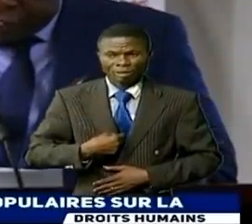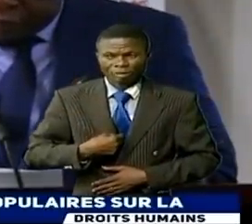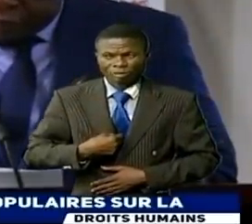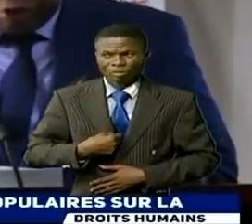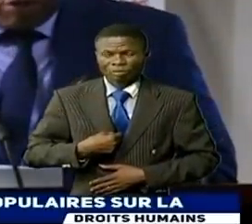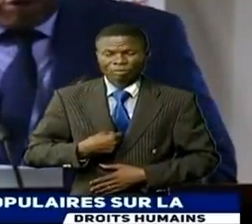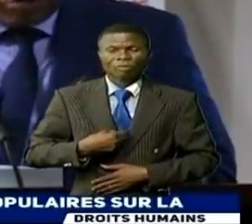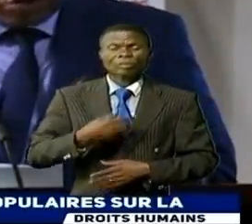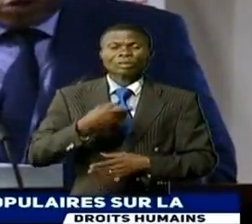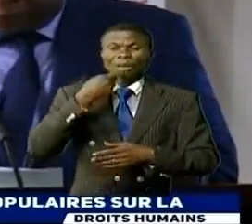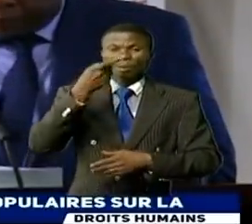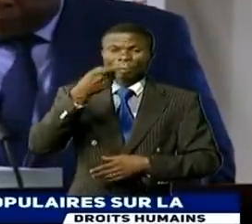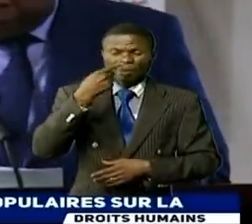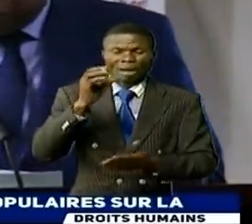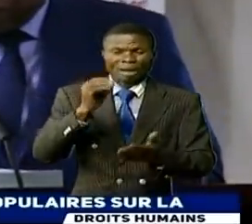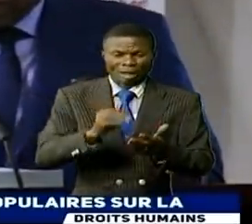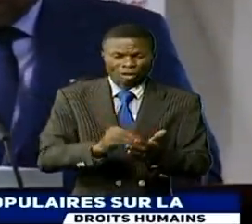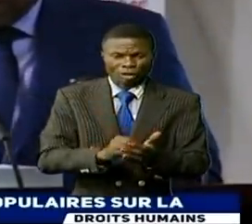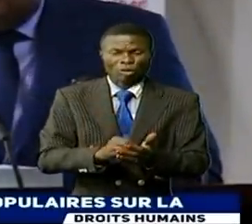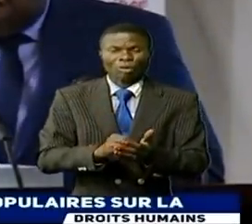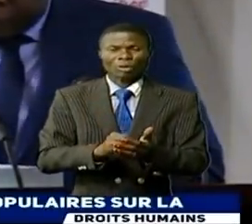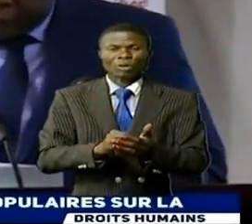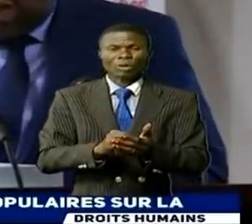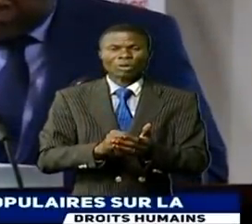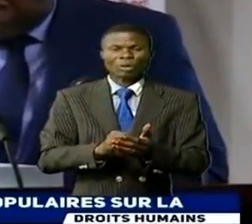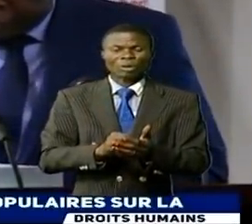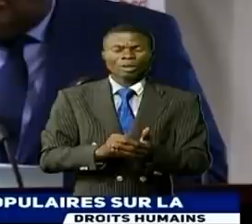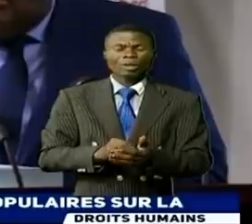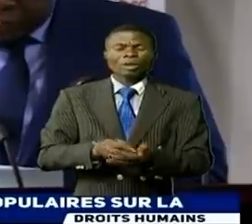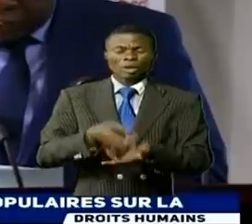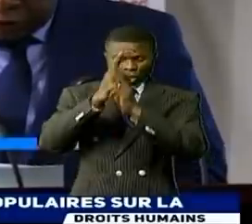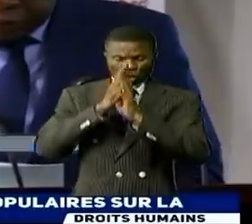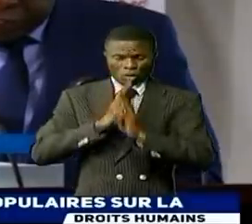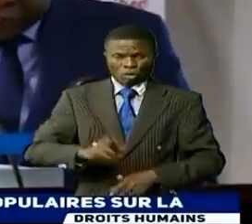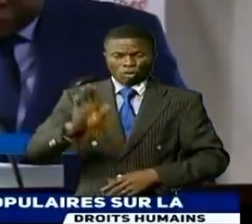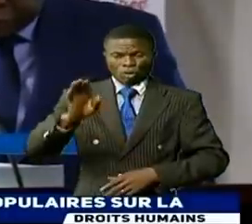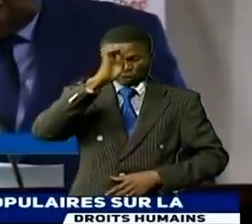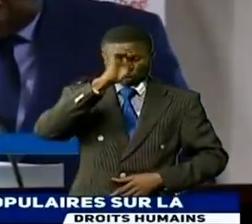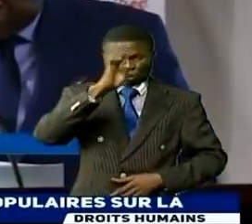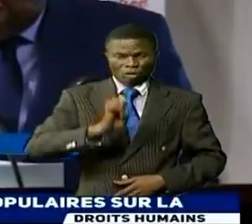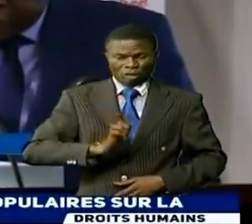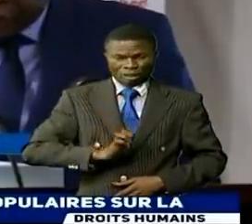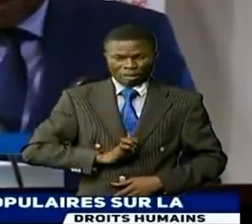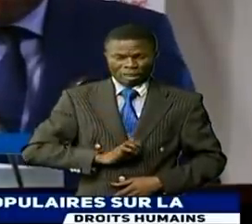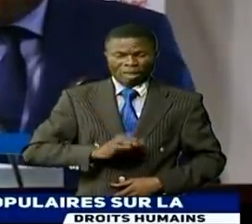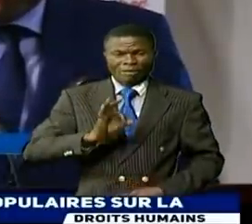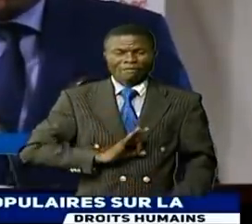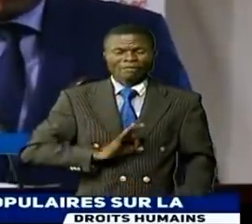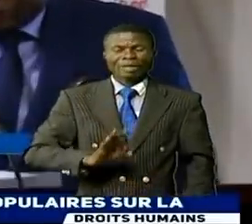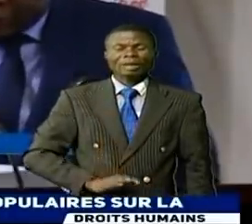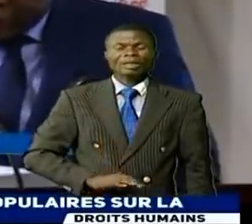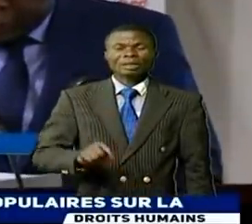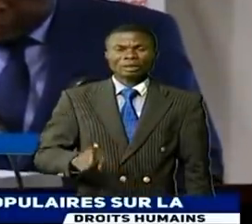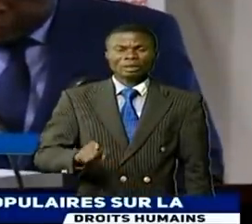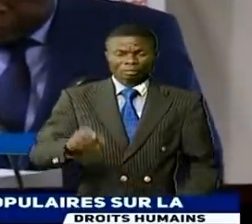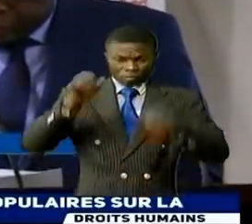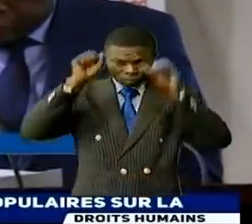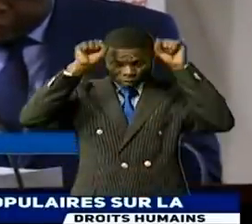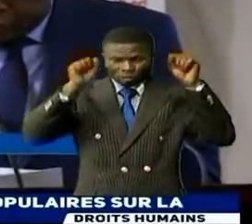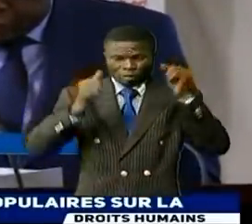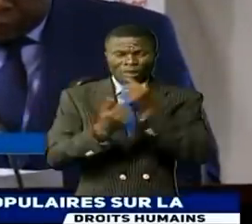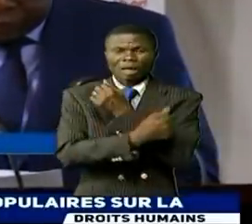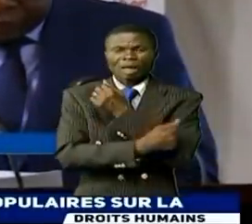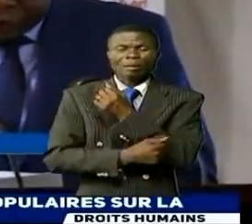d'évoquer une fois de plus la personnalité de son Excellence Félix-Antoine Tshisekedi Tshilombo, président de la